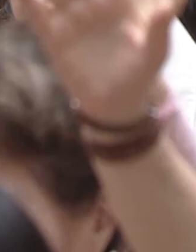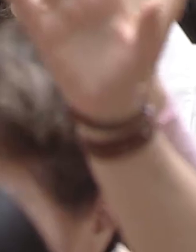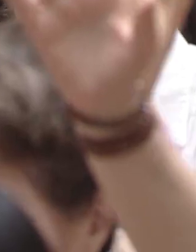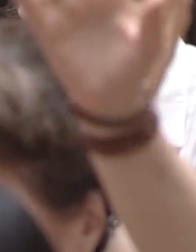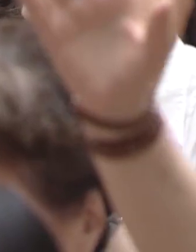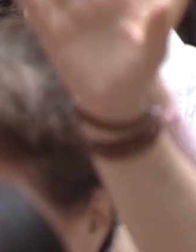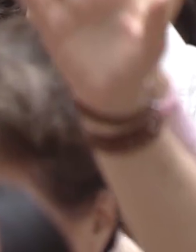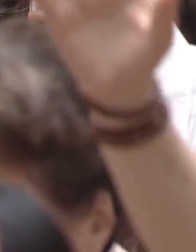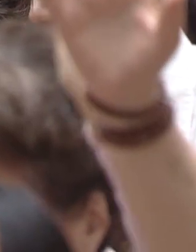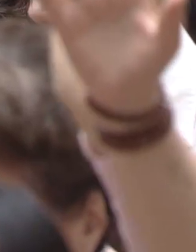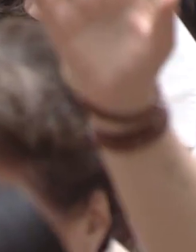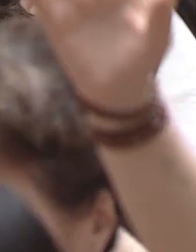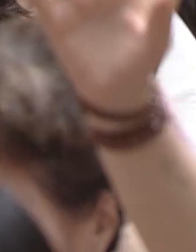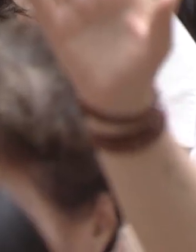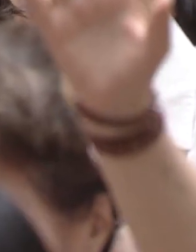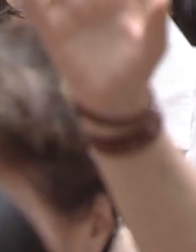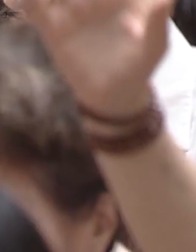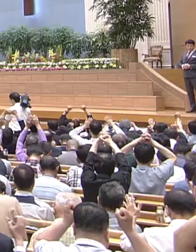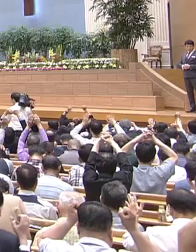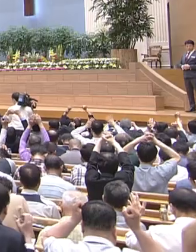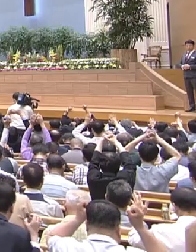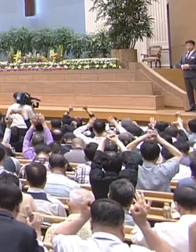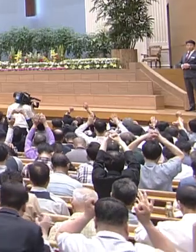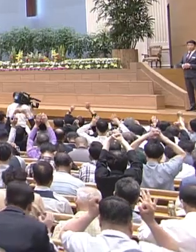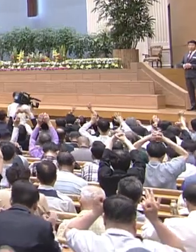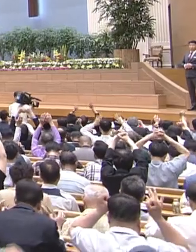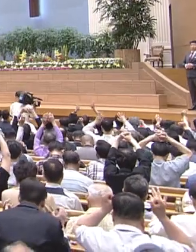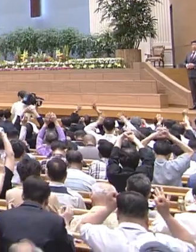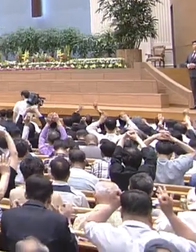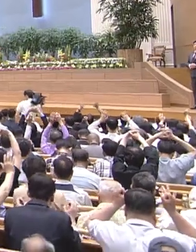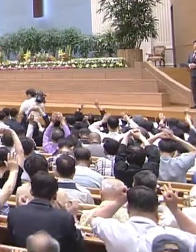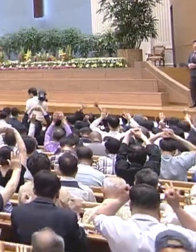은혜입니까? 먹는 날에 정령 죽으리라는